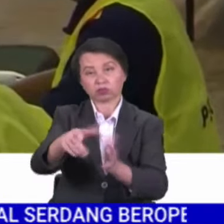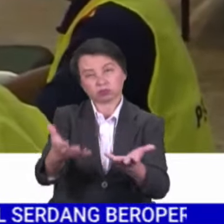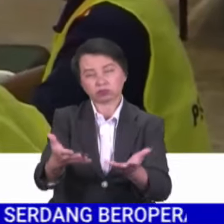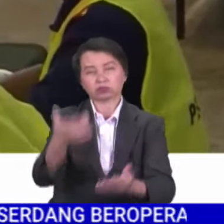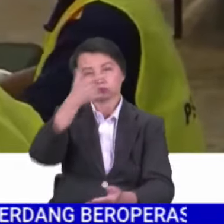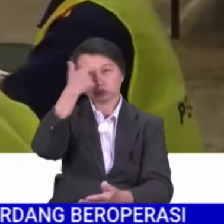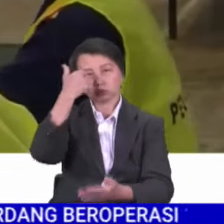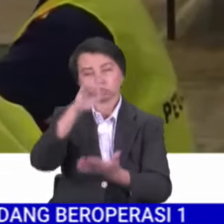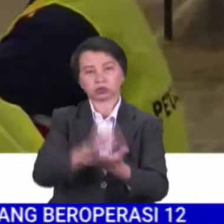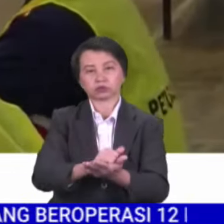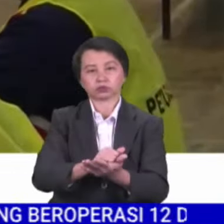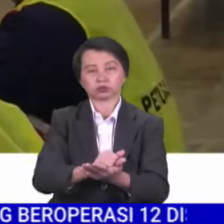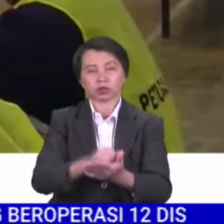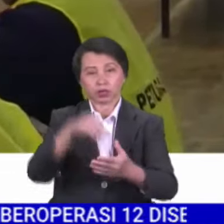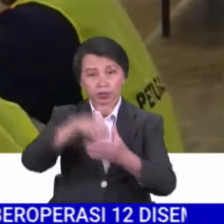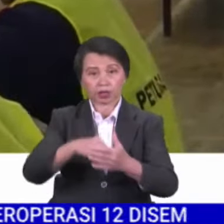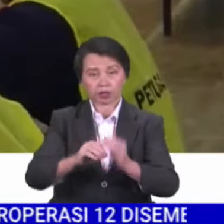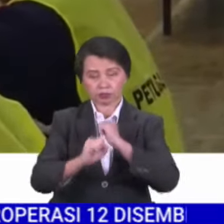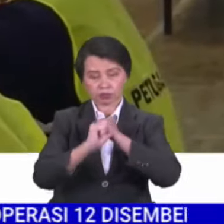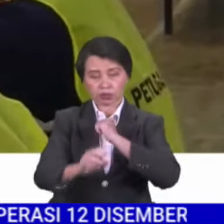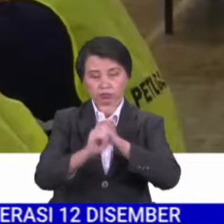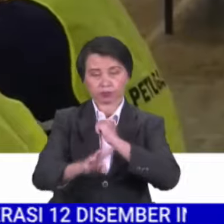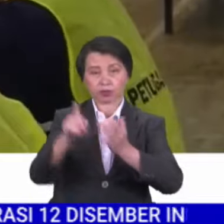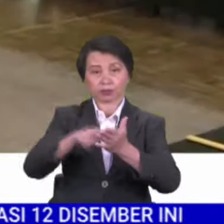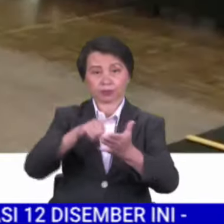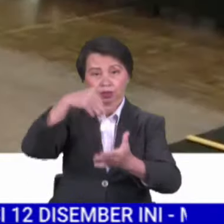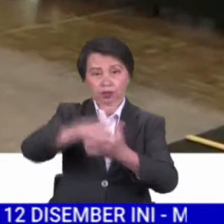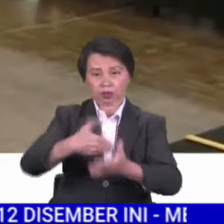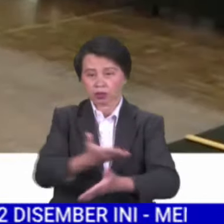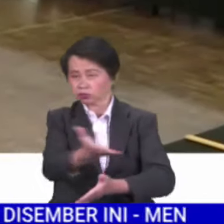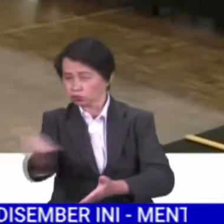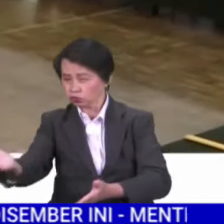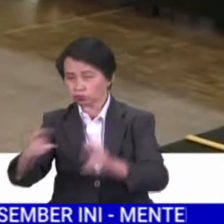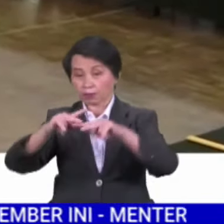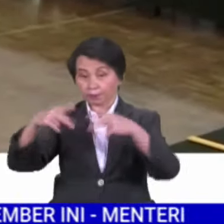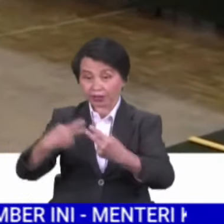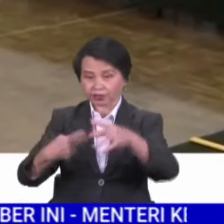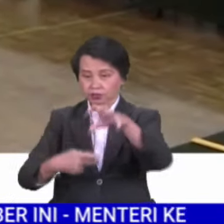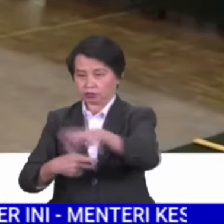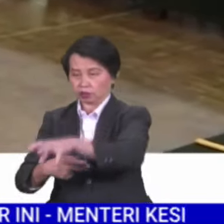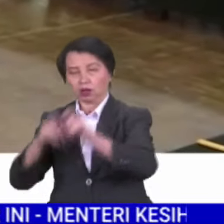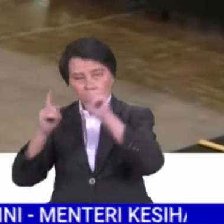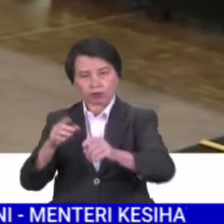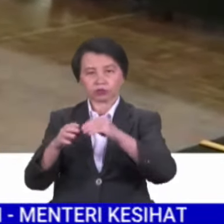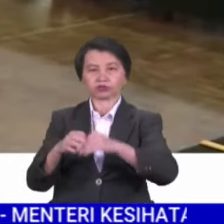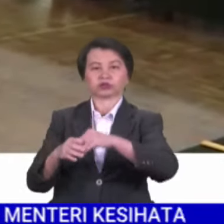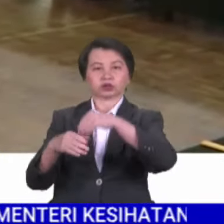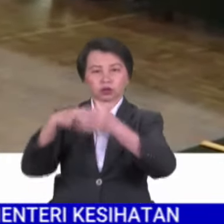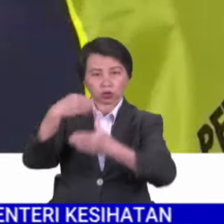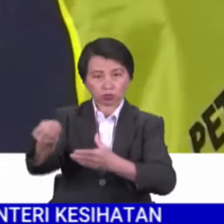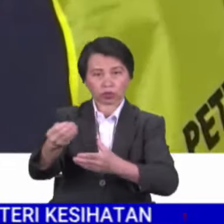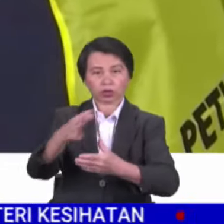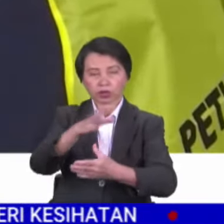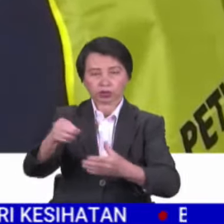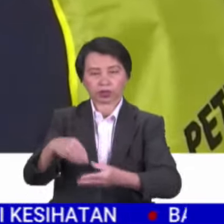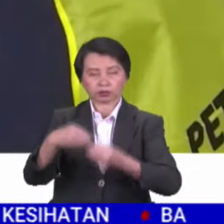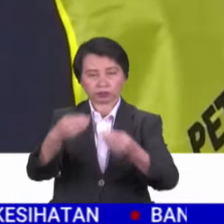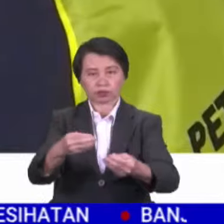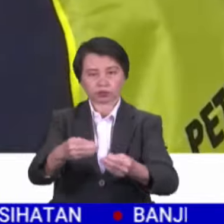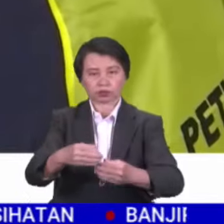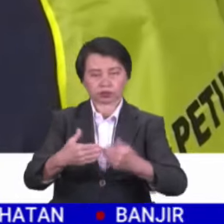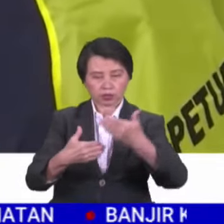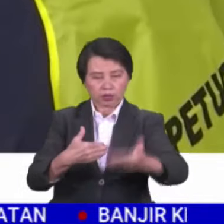itu dalam kempen pilihan raya, semua parti politik perlu keluar dan menggariskan